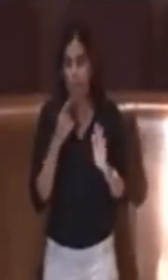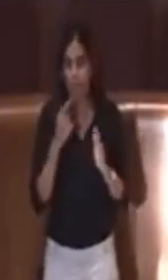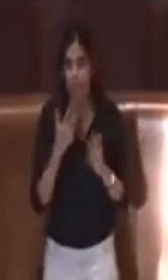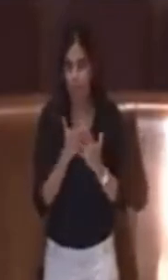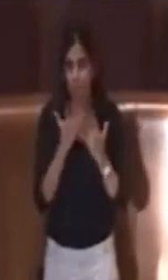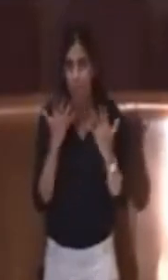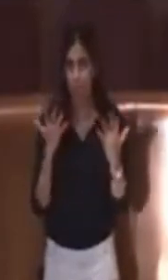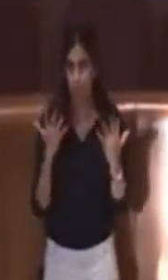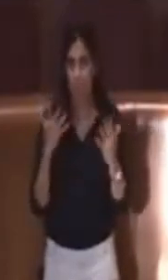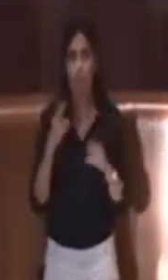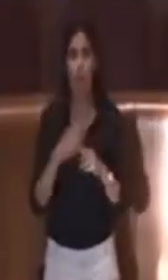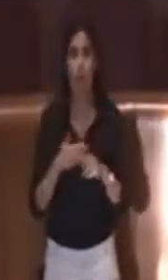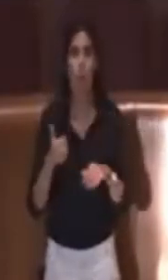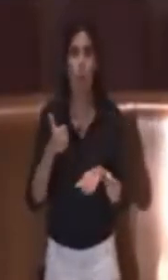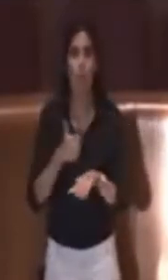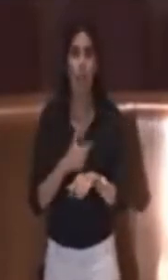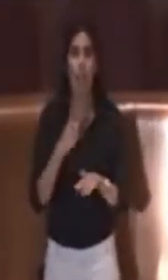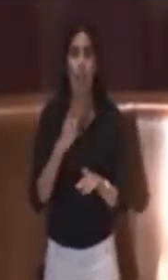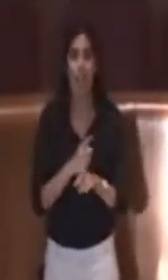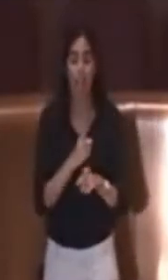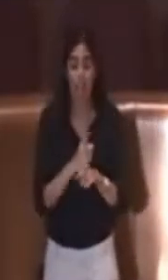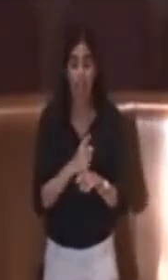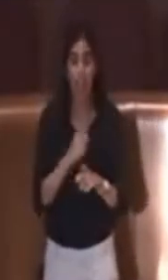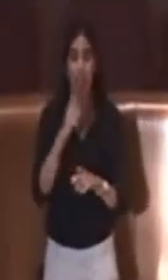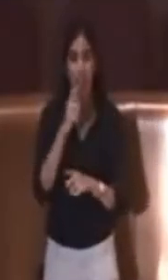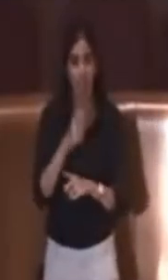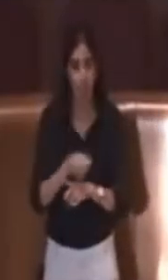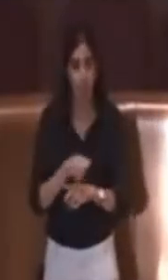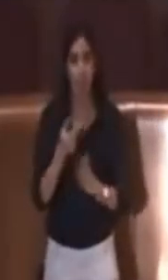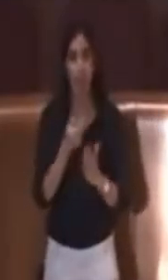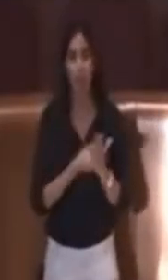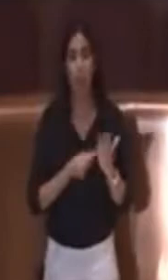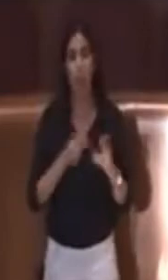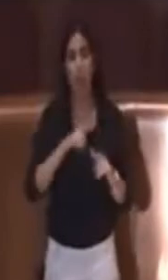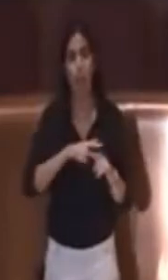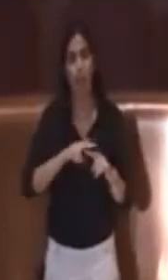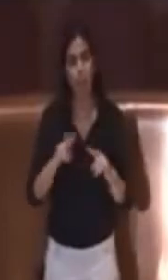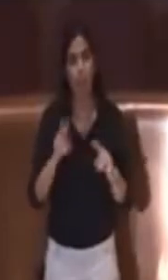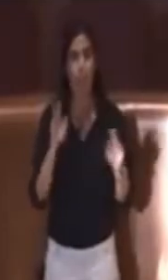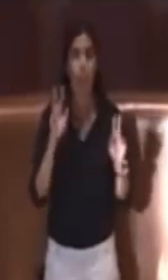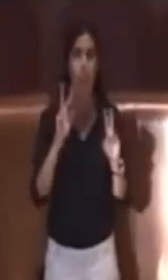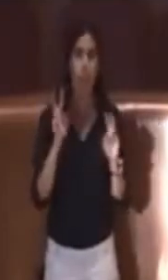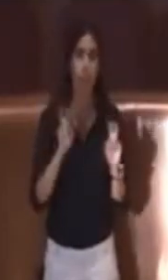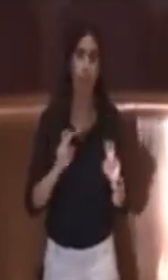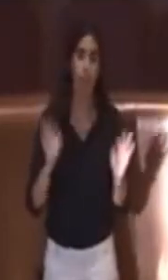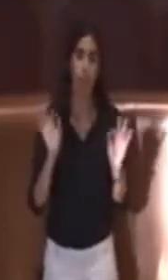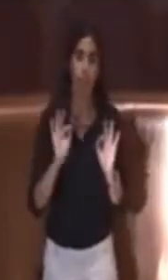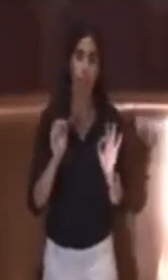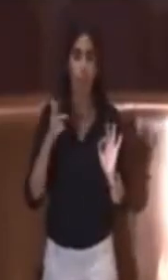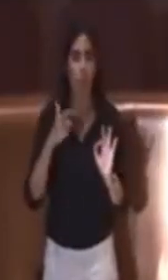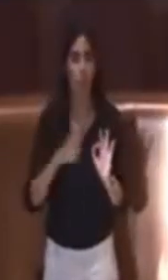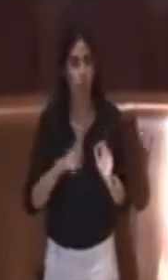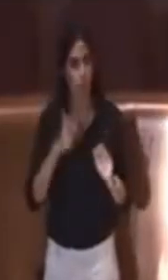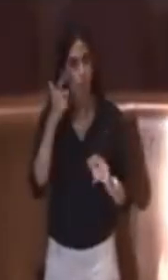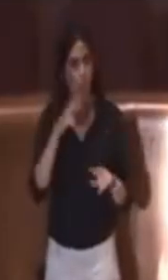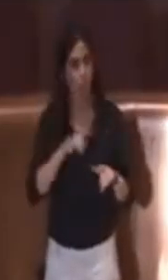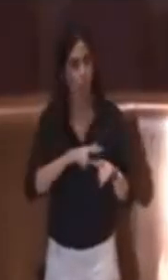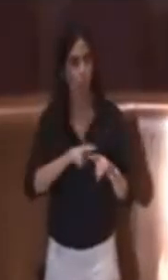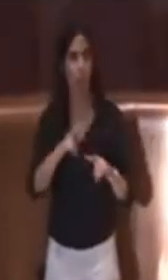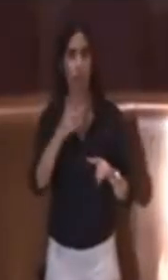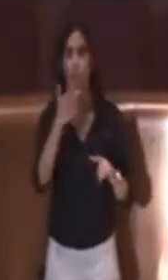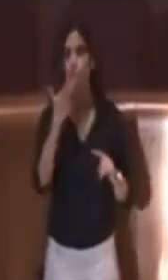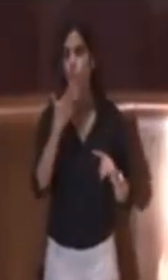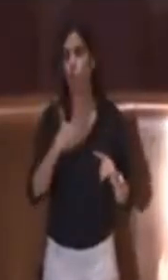di energia e clima il nick perché ce lo dice il governo nazionale che ha fatto questo piano e di indica i